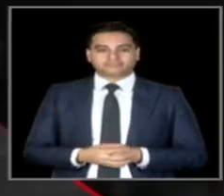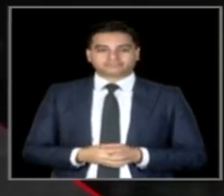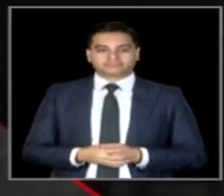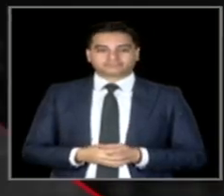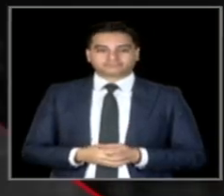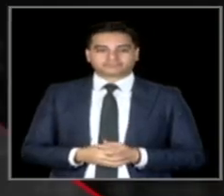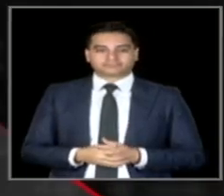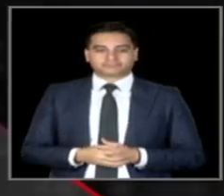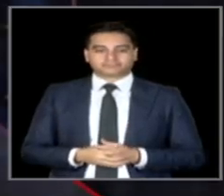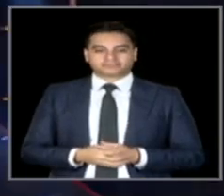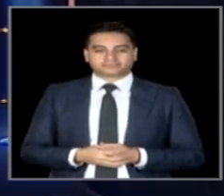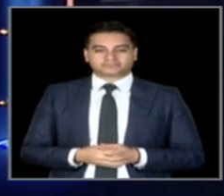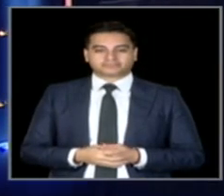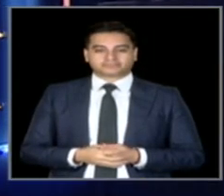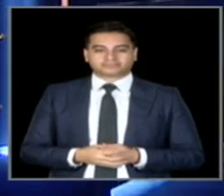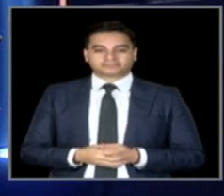تحت الضغط.